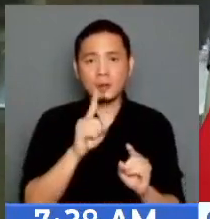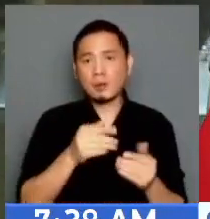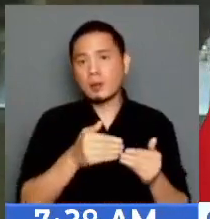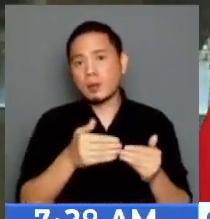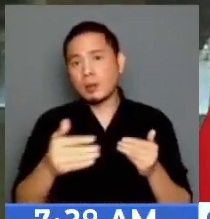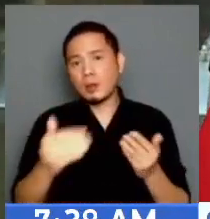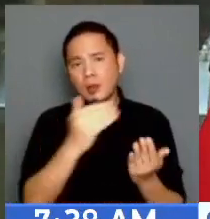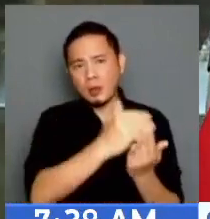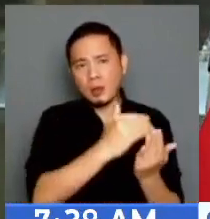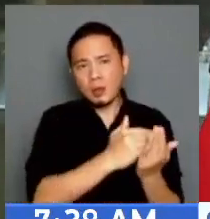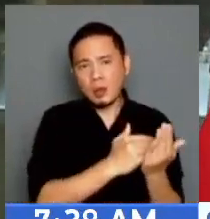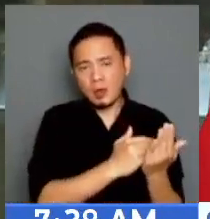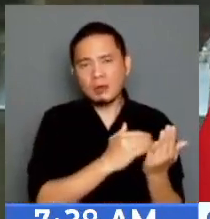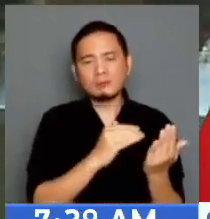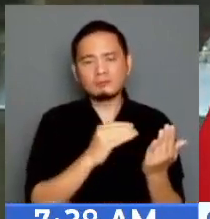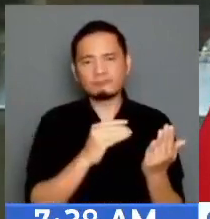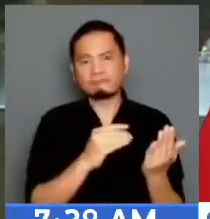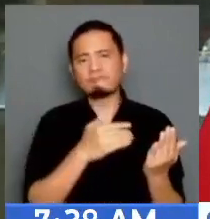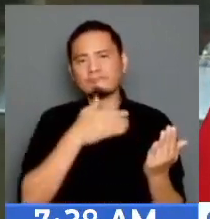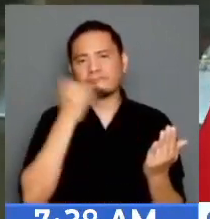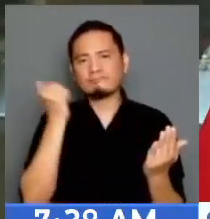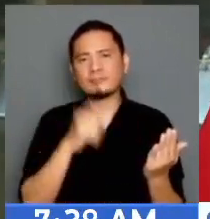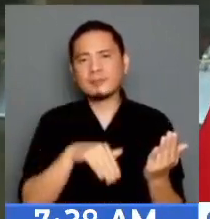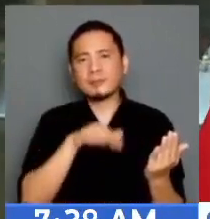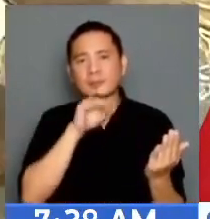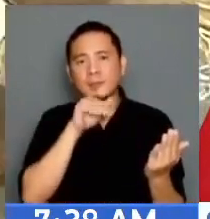munang unahing bilhin ang Christmas ham.